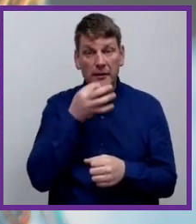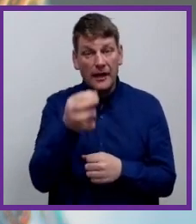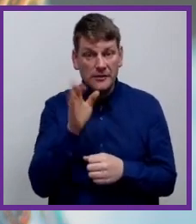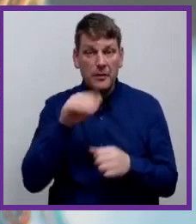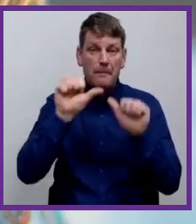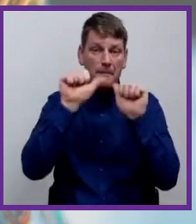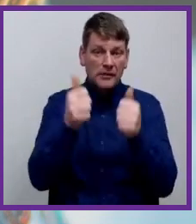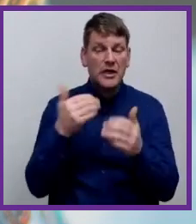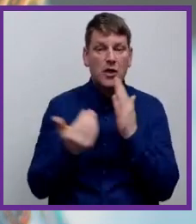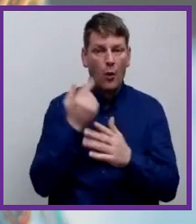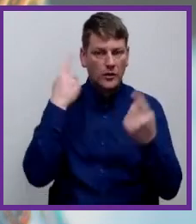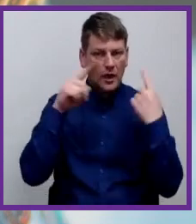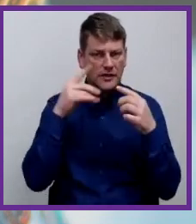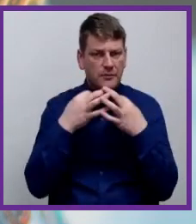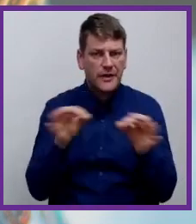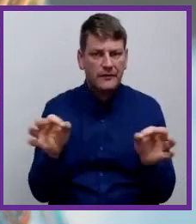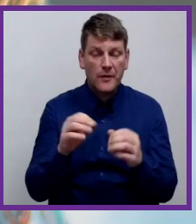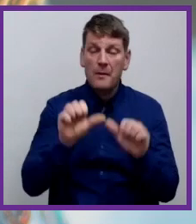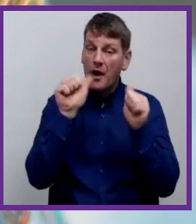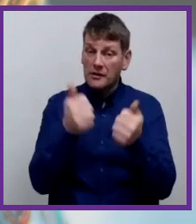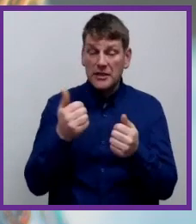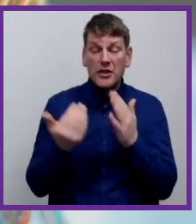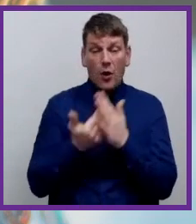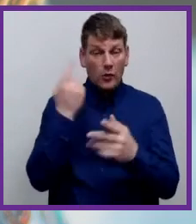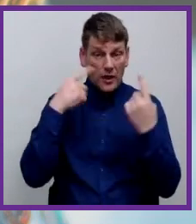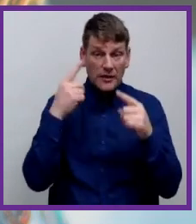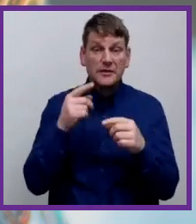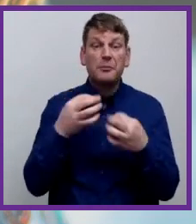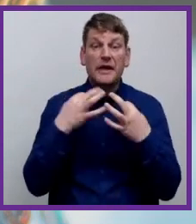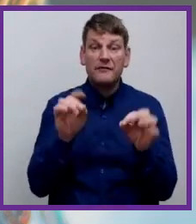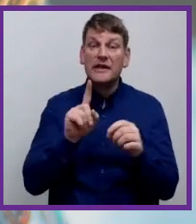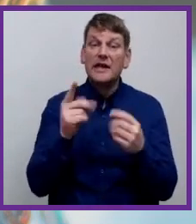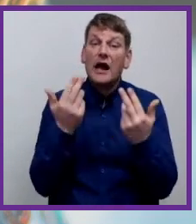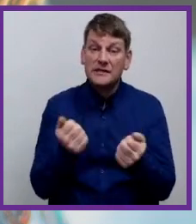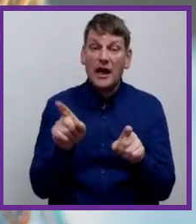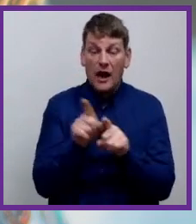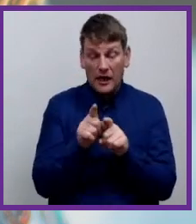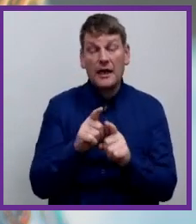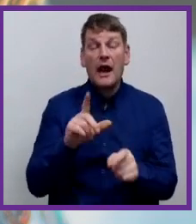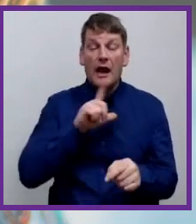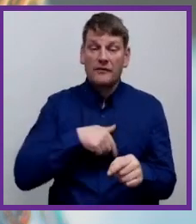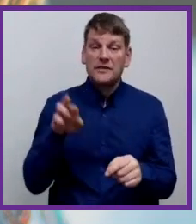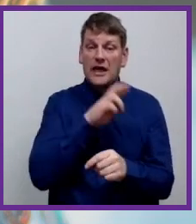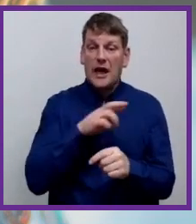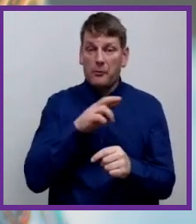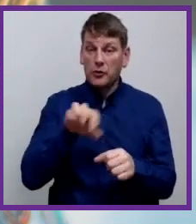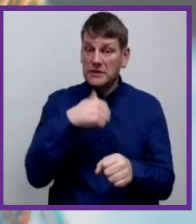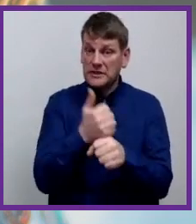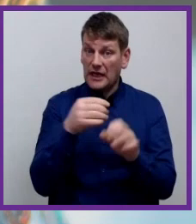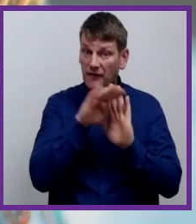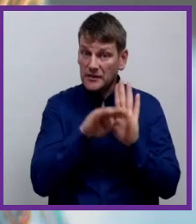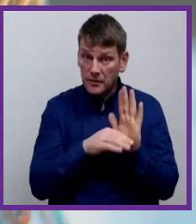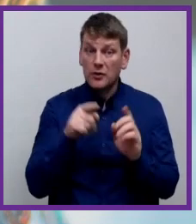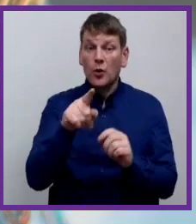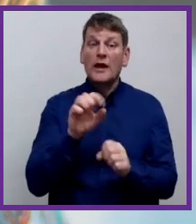mākslinieciskās jaunradas brīvību. Mākslinieciskās jaunradas brīvība ir atzīta arī Latvijas Republikas Satversmē un sakņojas demokrātiskas